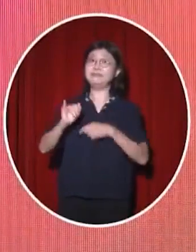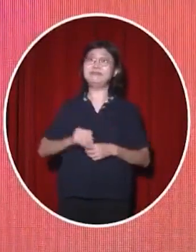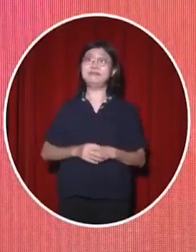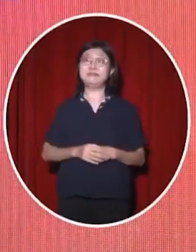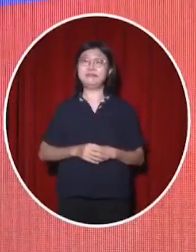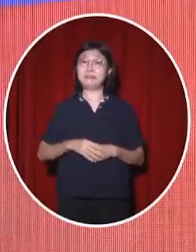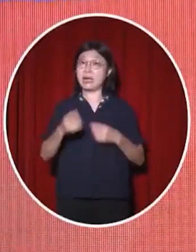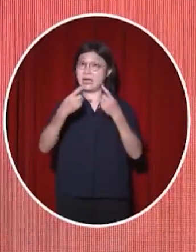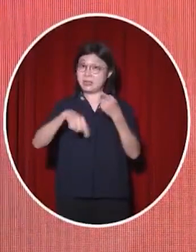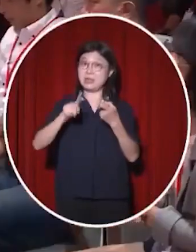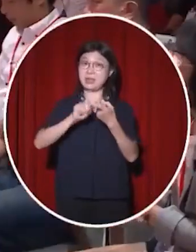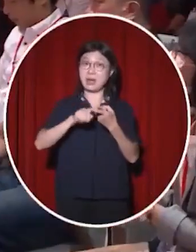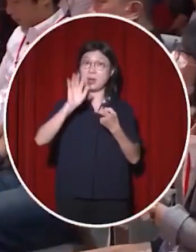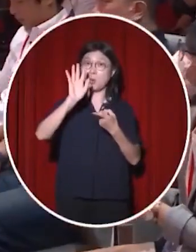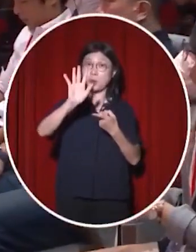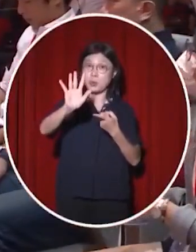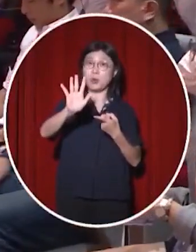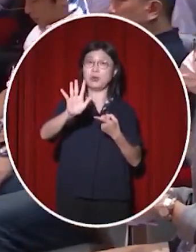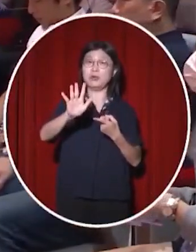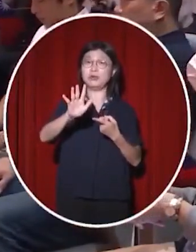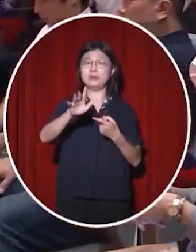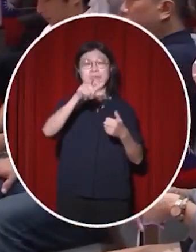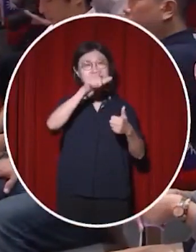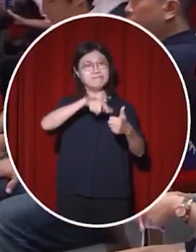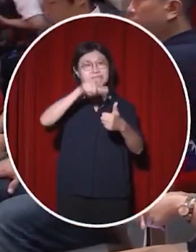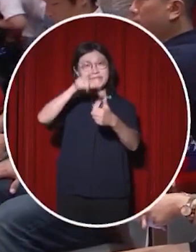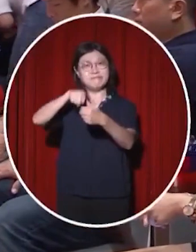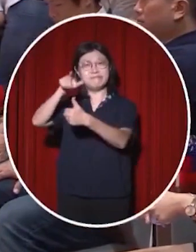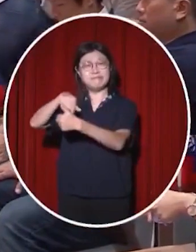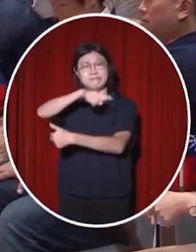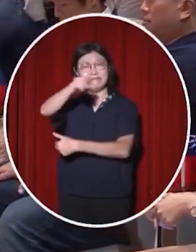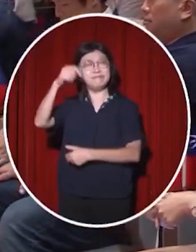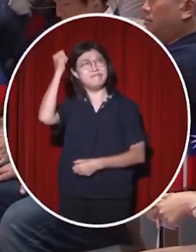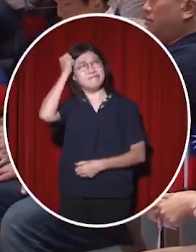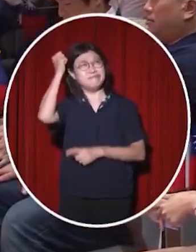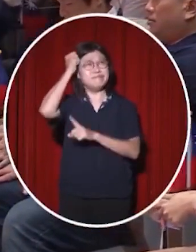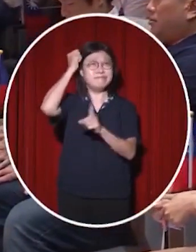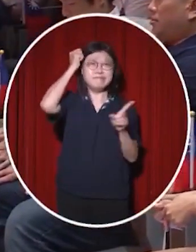应该有各自不同的印象。